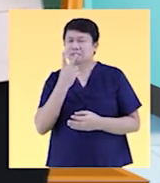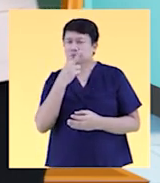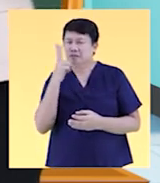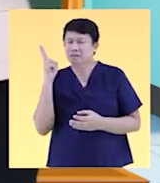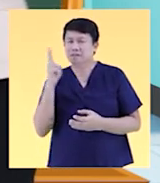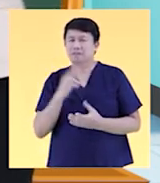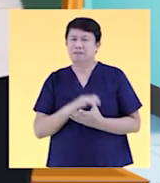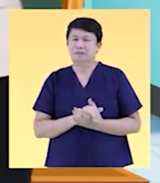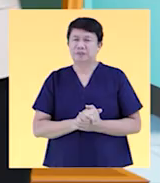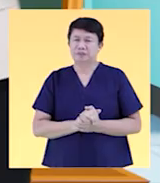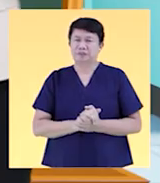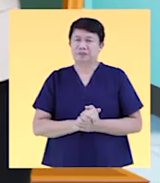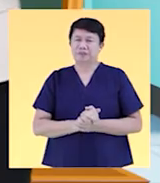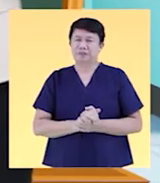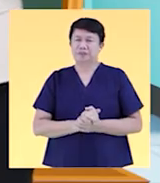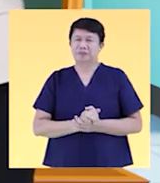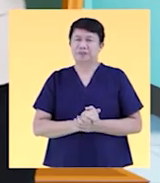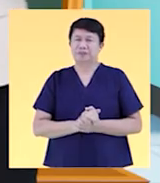Tignan natin.